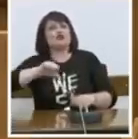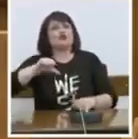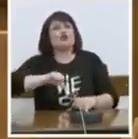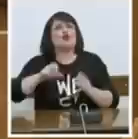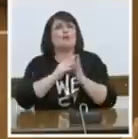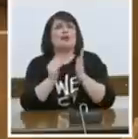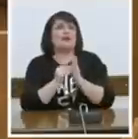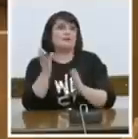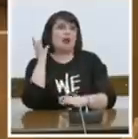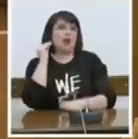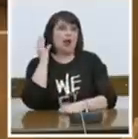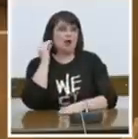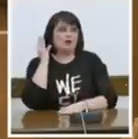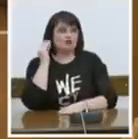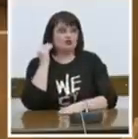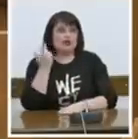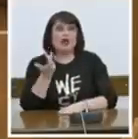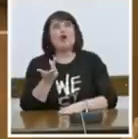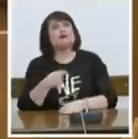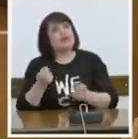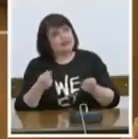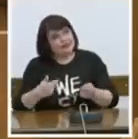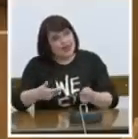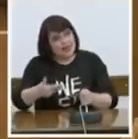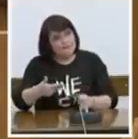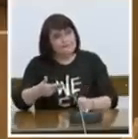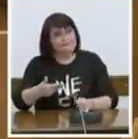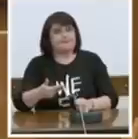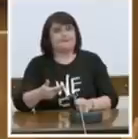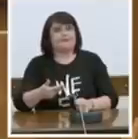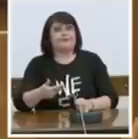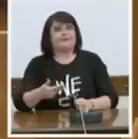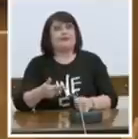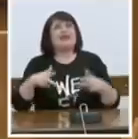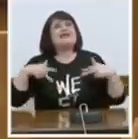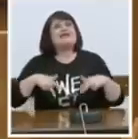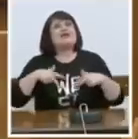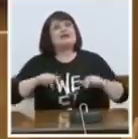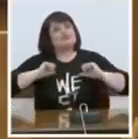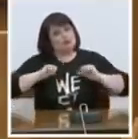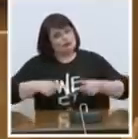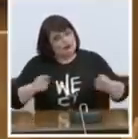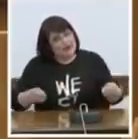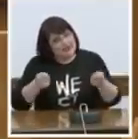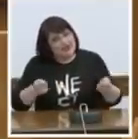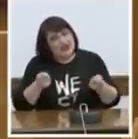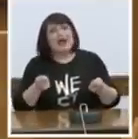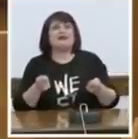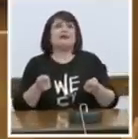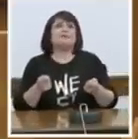Άκουσα ότι θα ληφθεί κυβερνητική πρωτοβουλία για την